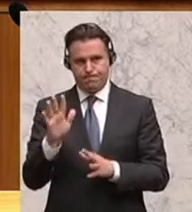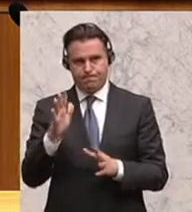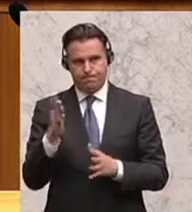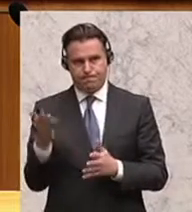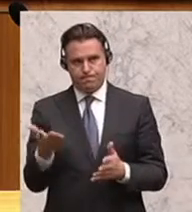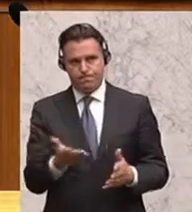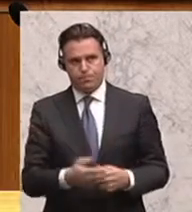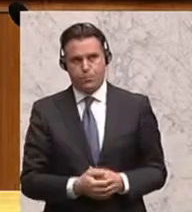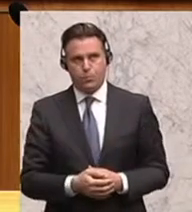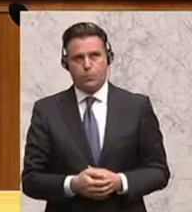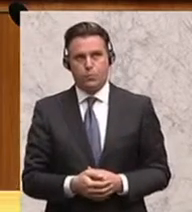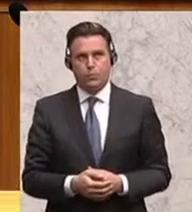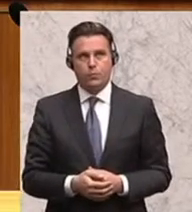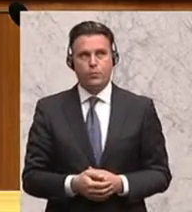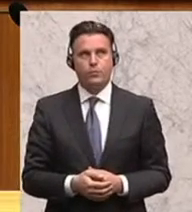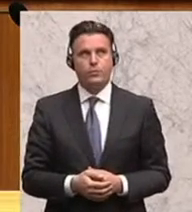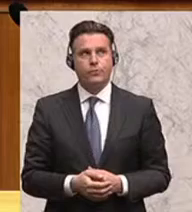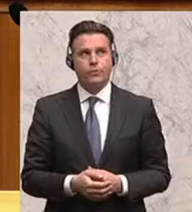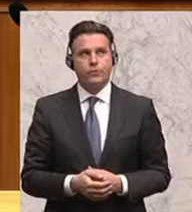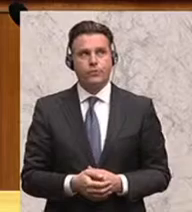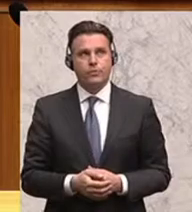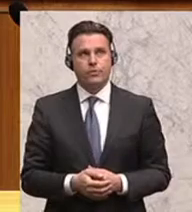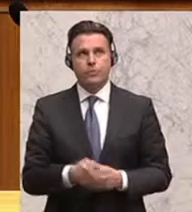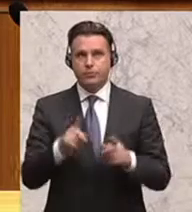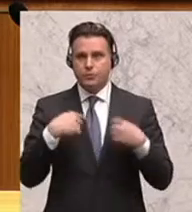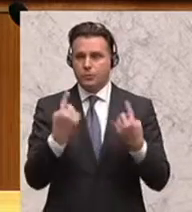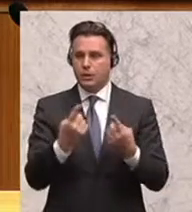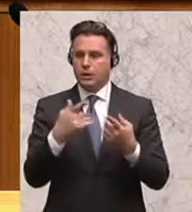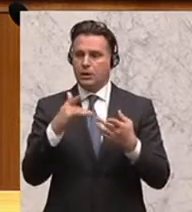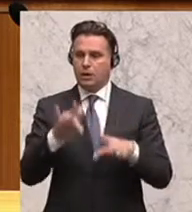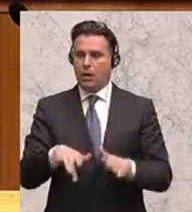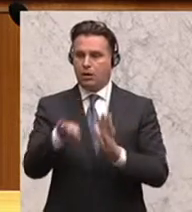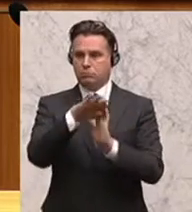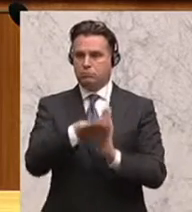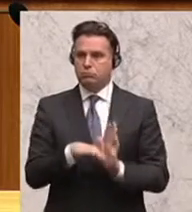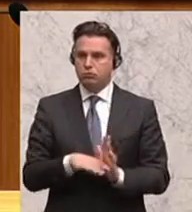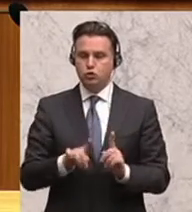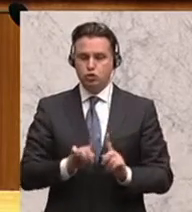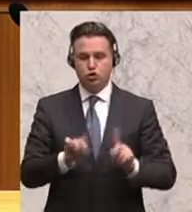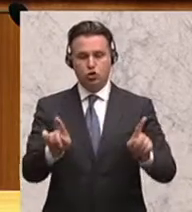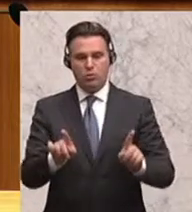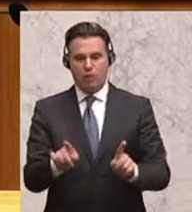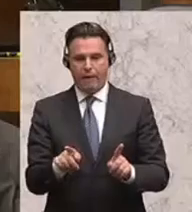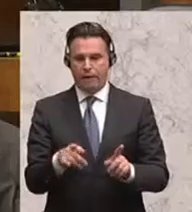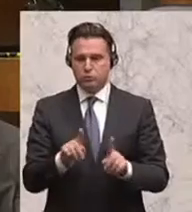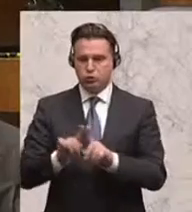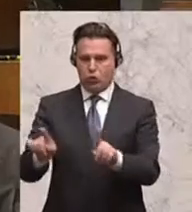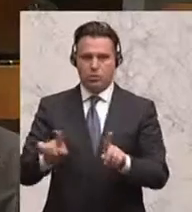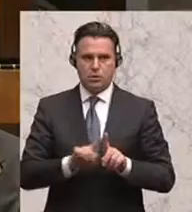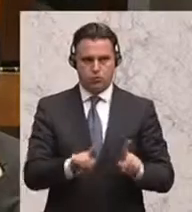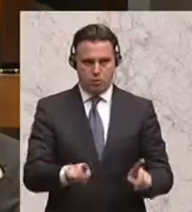denn wir haben hier nach dem posten der regelungen wo wir leider zu